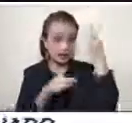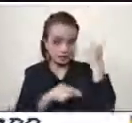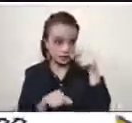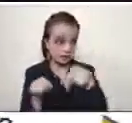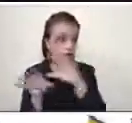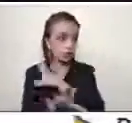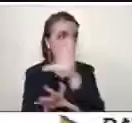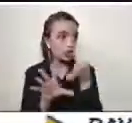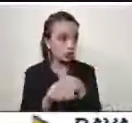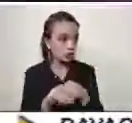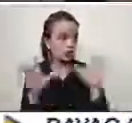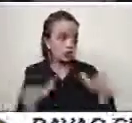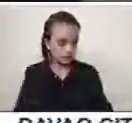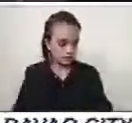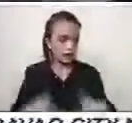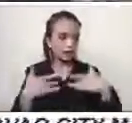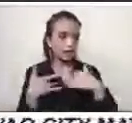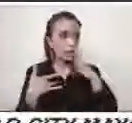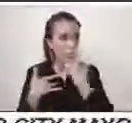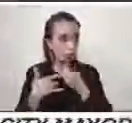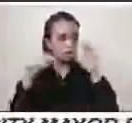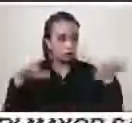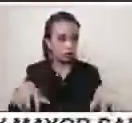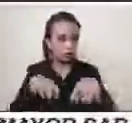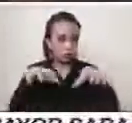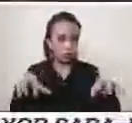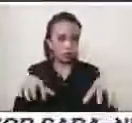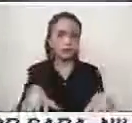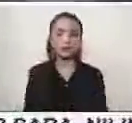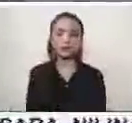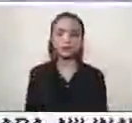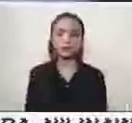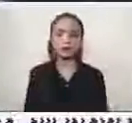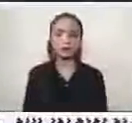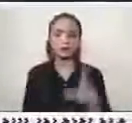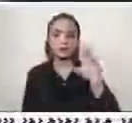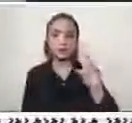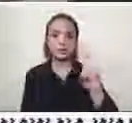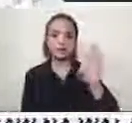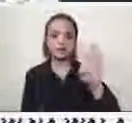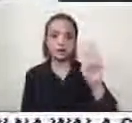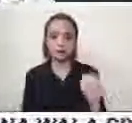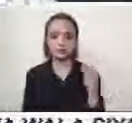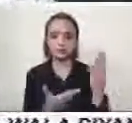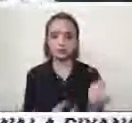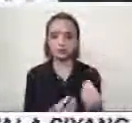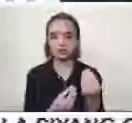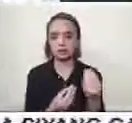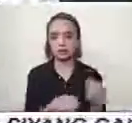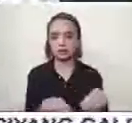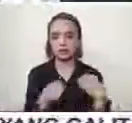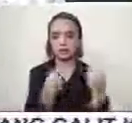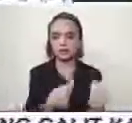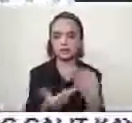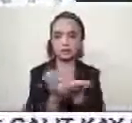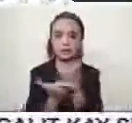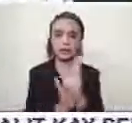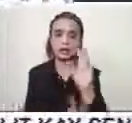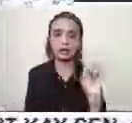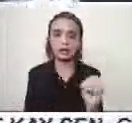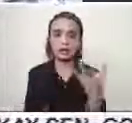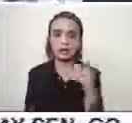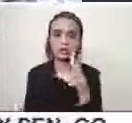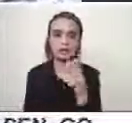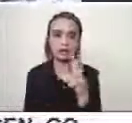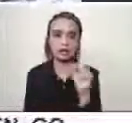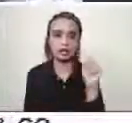Binay. Ayon sa Senador, nagnegatibo naman sa virus ang kanyang ama na si dating Vice President Jejomar Binay. Pero